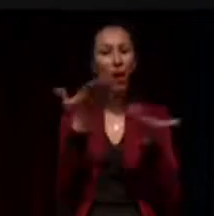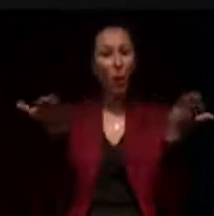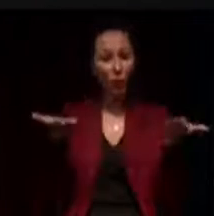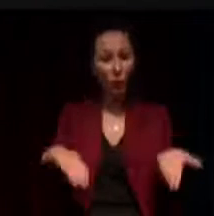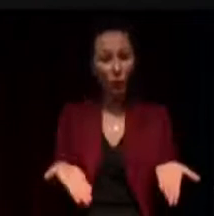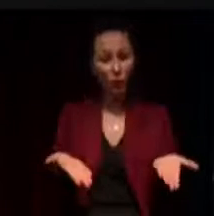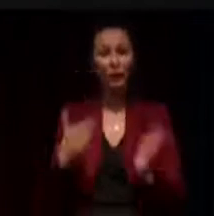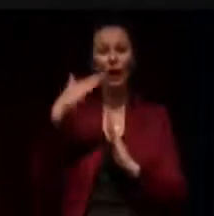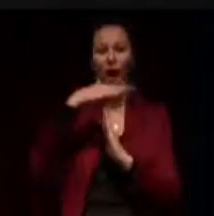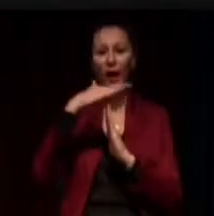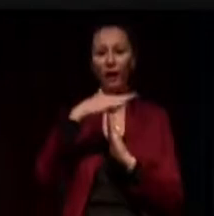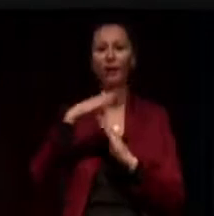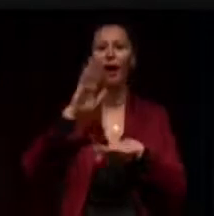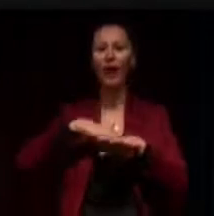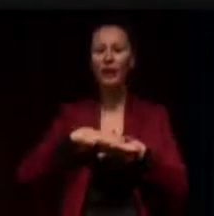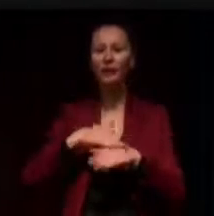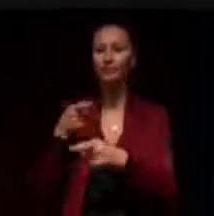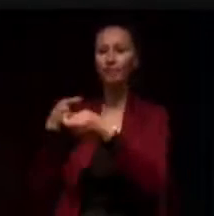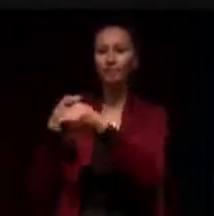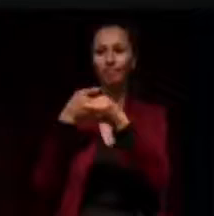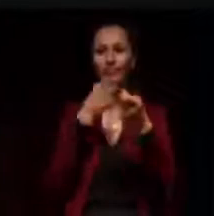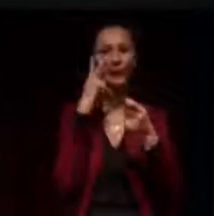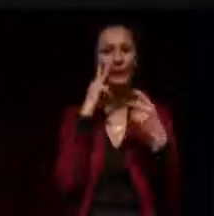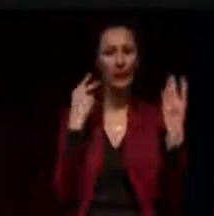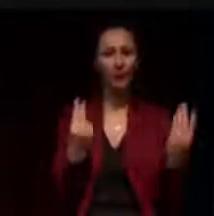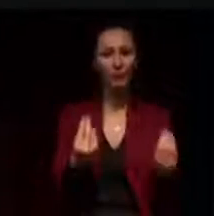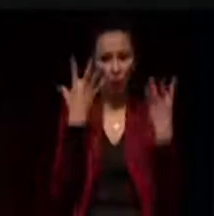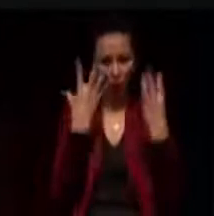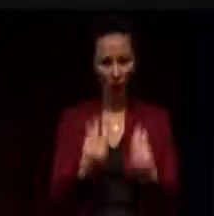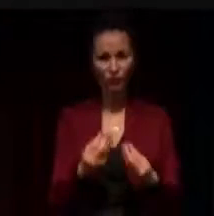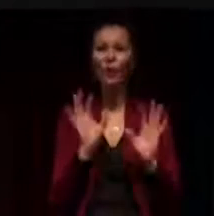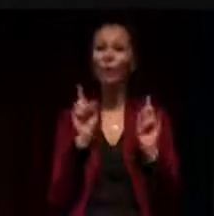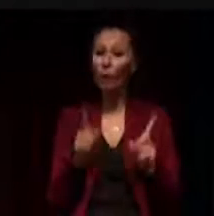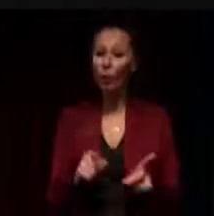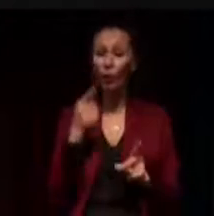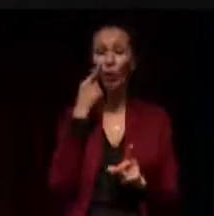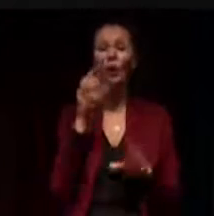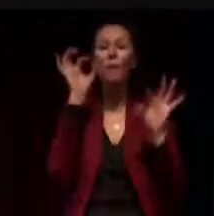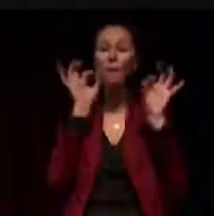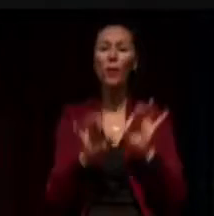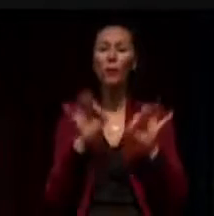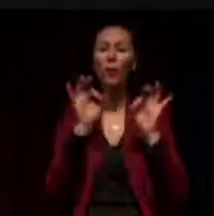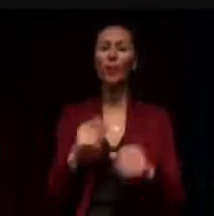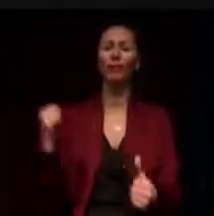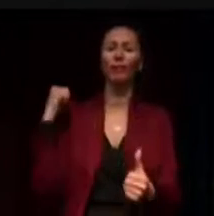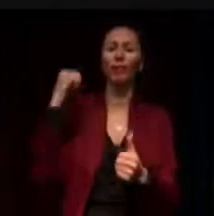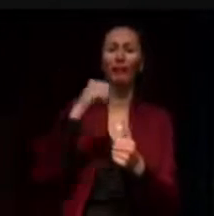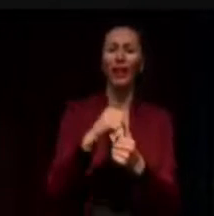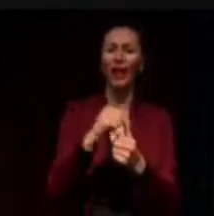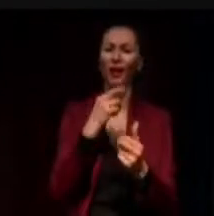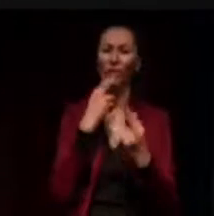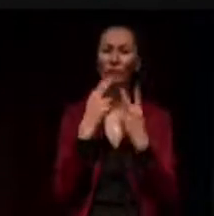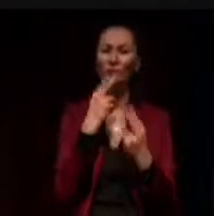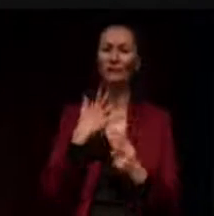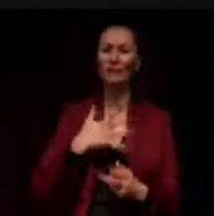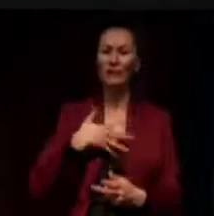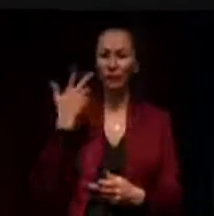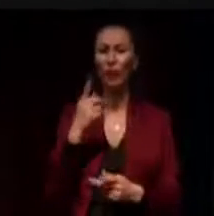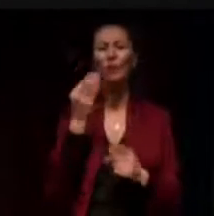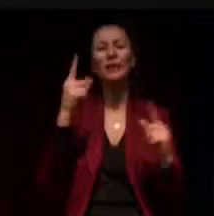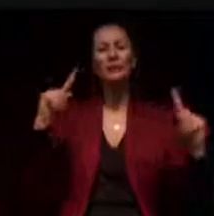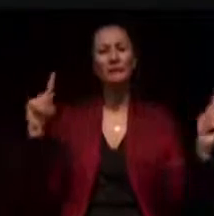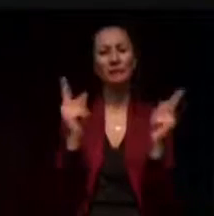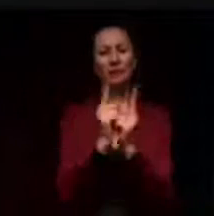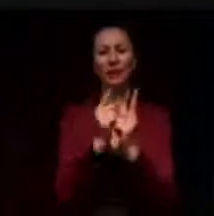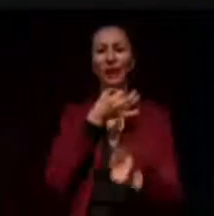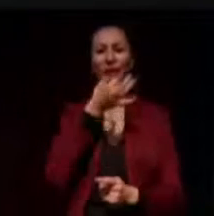Arada arkadaşlarım yine dezenfeksiyon yapacaklar. Ama buna rağmen mümkün olduğu kadar tekrardan kaçınarak, öz